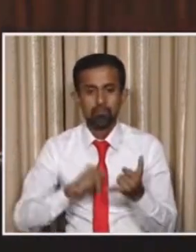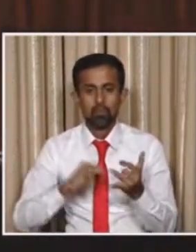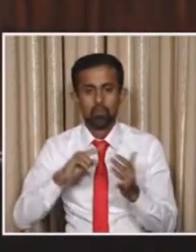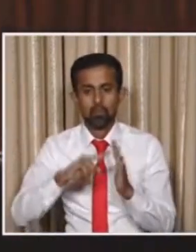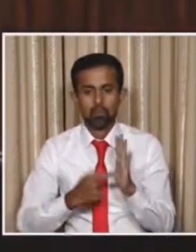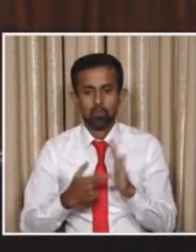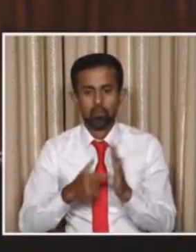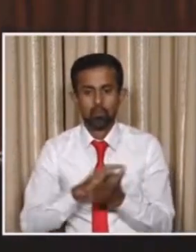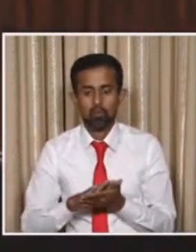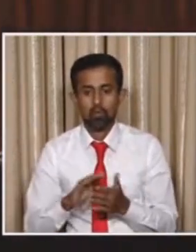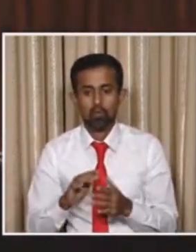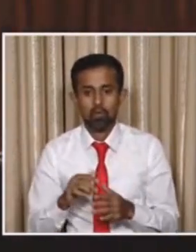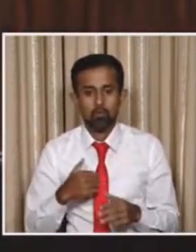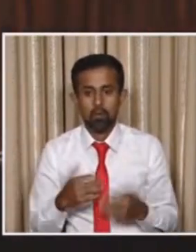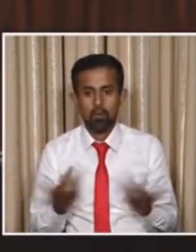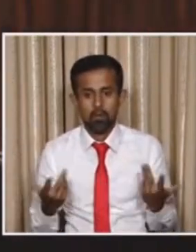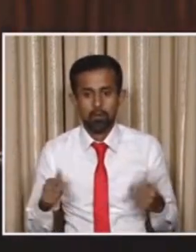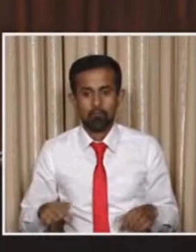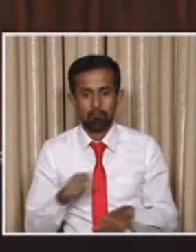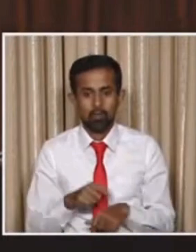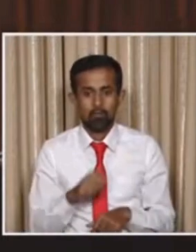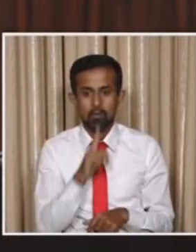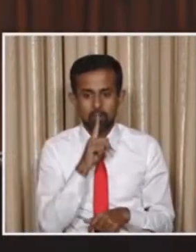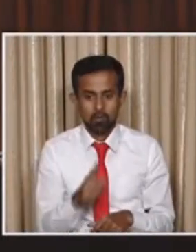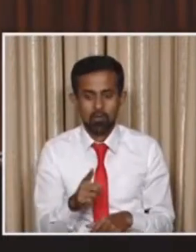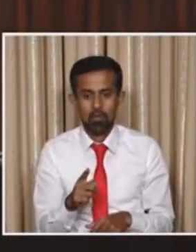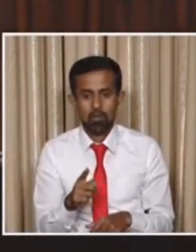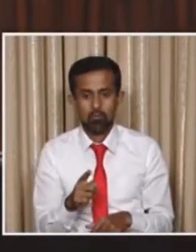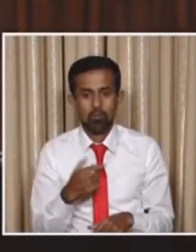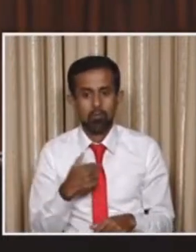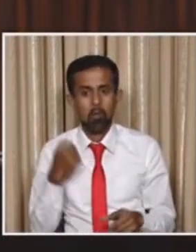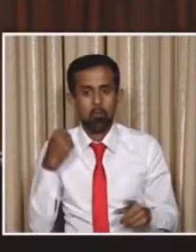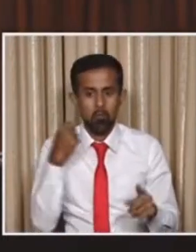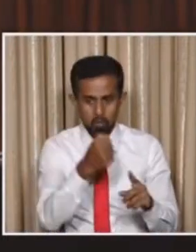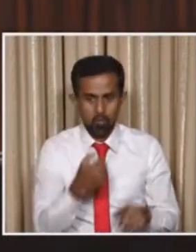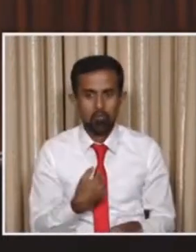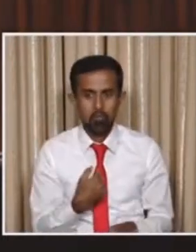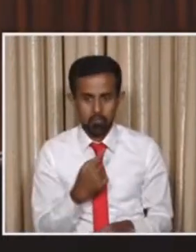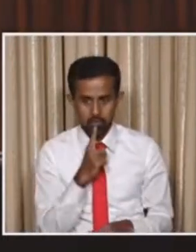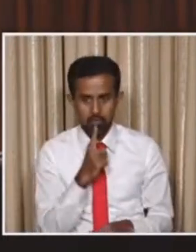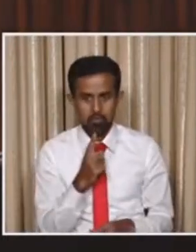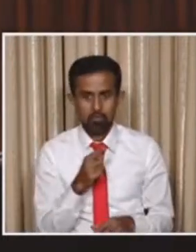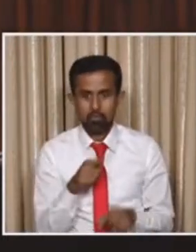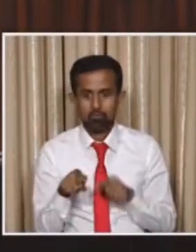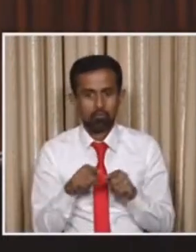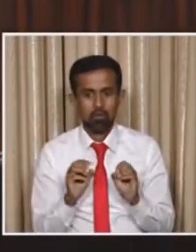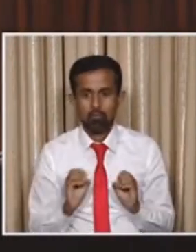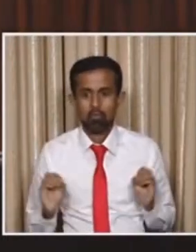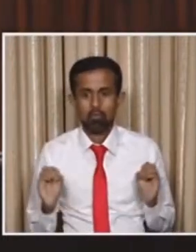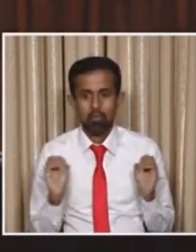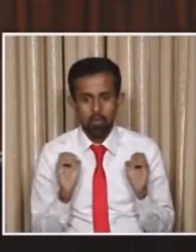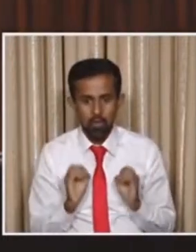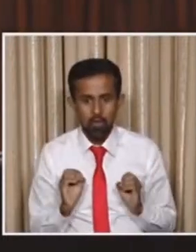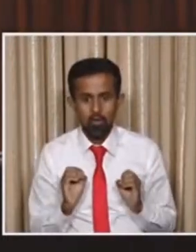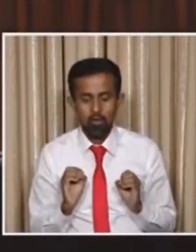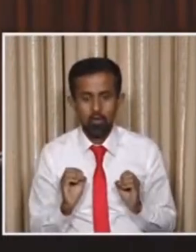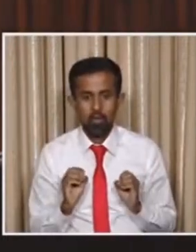මම නැති වෙලා තමයි මෙතුමිය ප්‍රකාශයක් කරලා තියෙන්නේ මම මේ මෙතුමියට පහර දුන්නයි කියලා. එහෙම කිසිම දෙයක් සිද්ධු වුණේ නැහැ. ඇත්ත වශයෙන්ම අපි